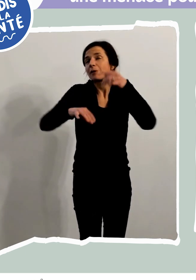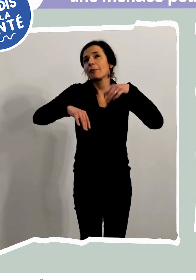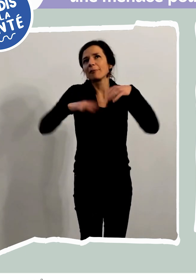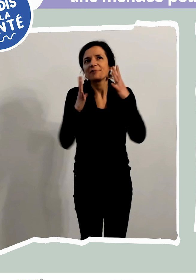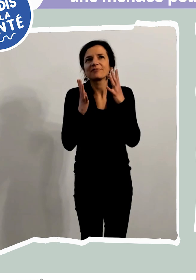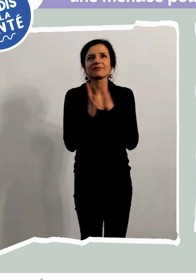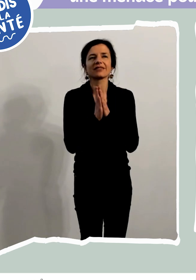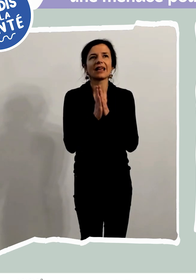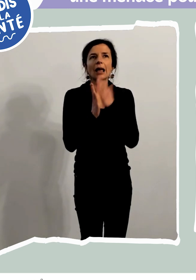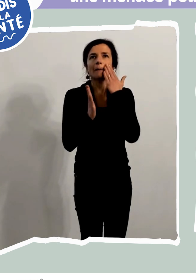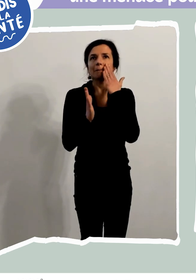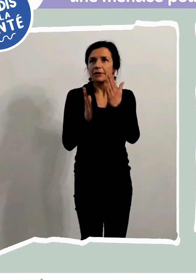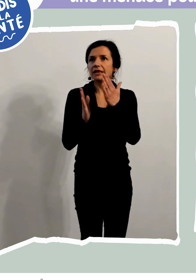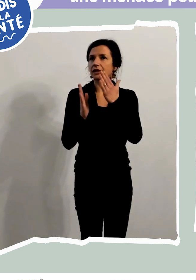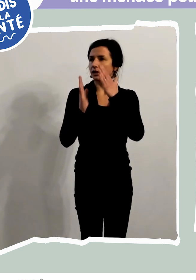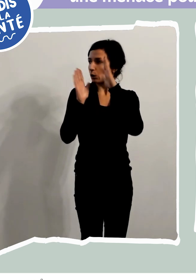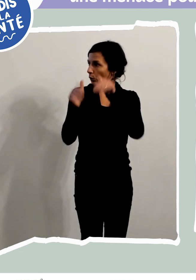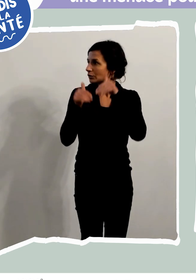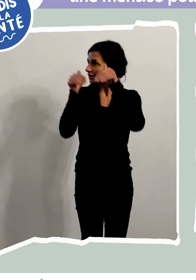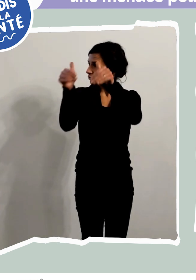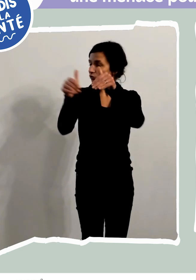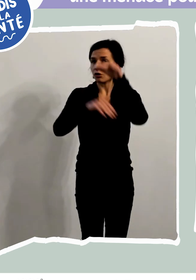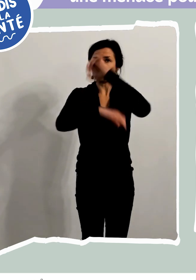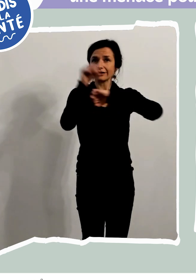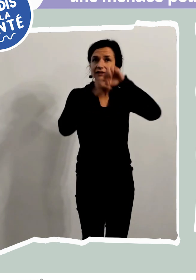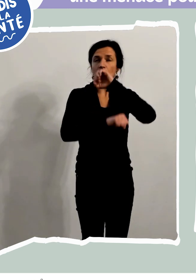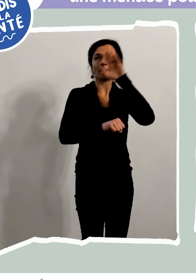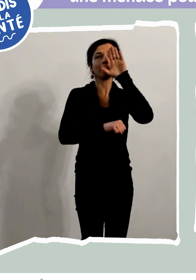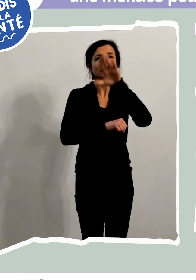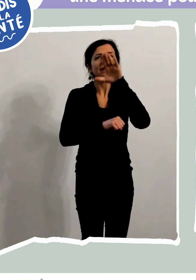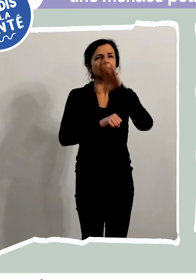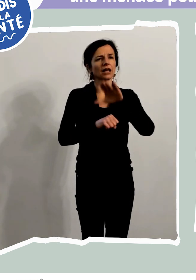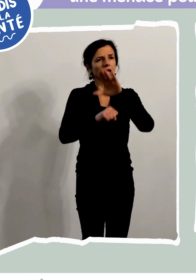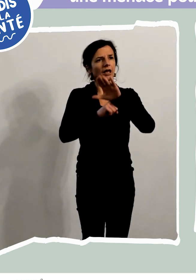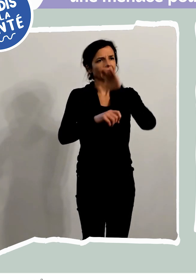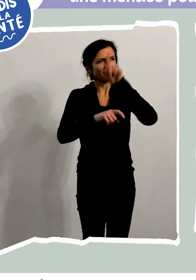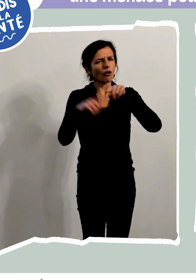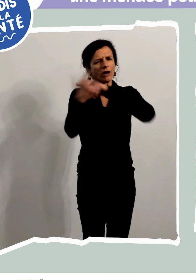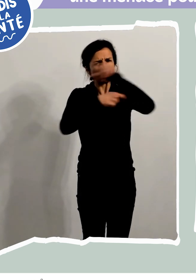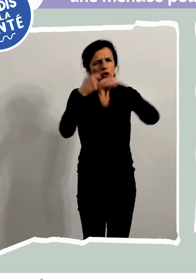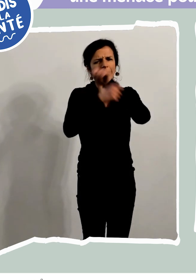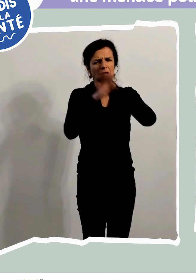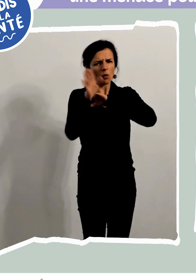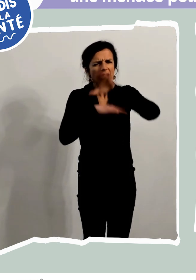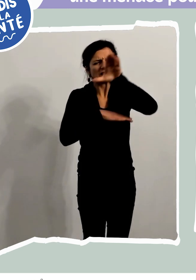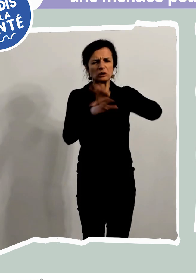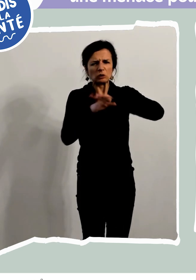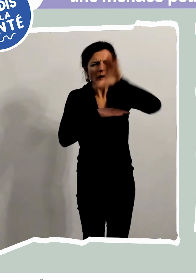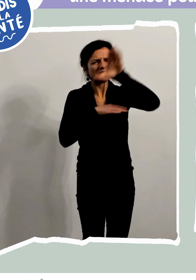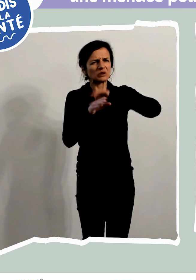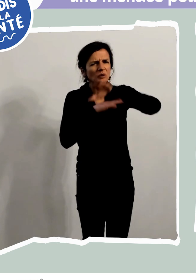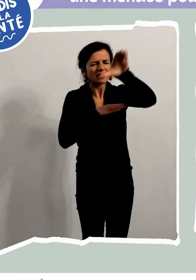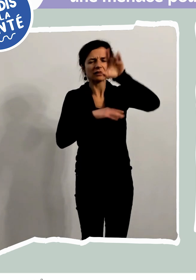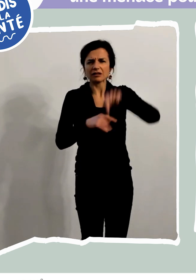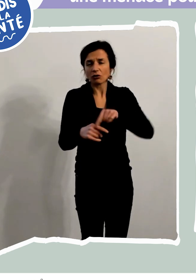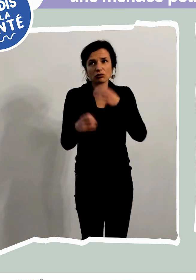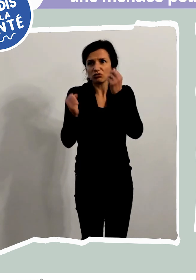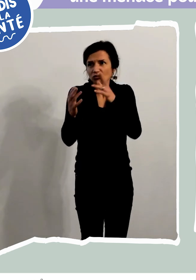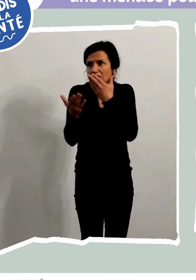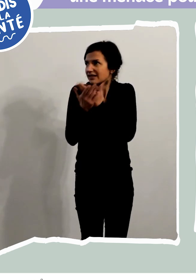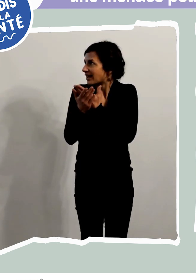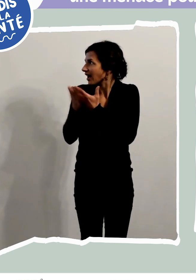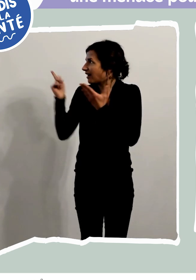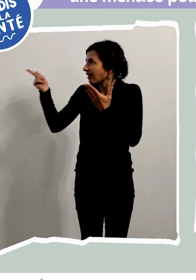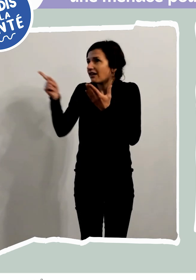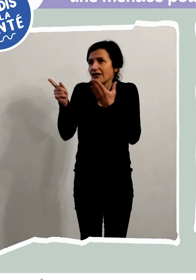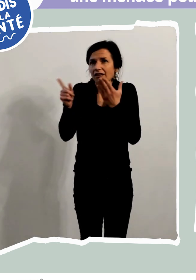basé sur la croissance économique, faut consommer, on n'en sortira pas. Donc, je